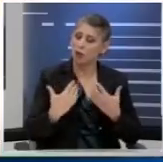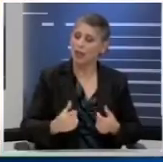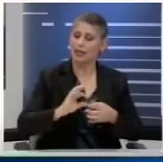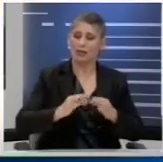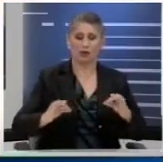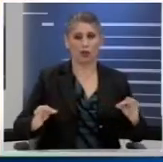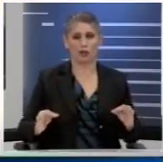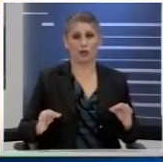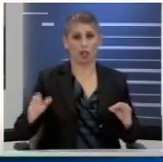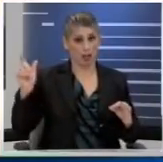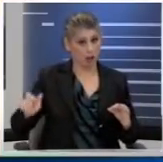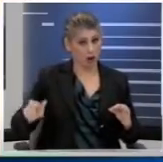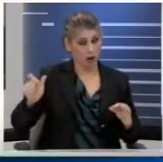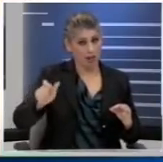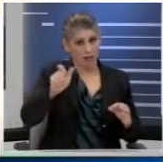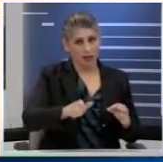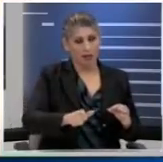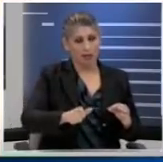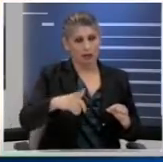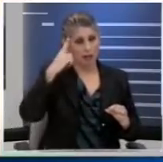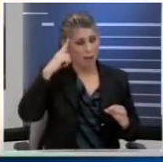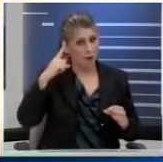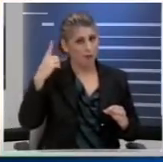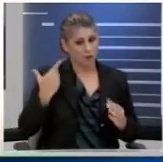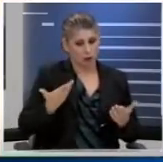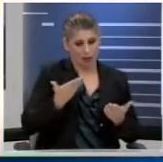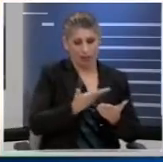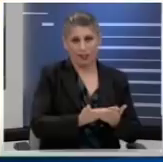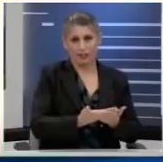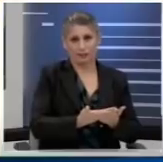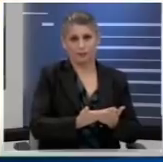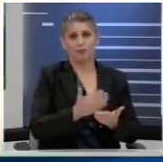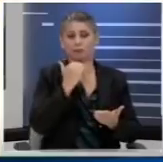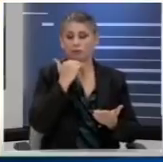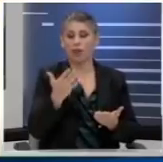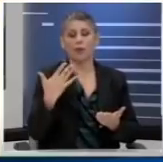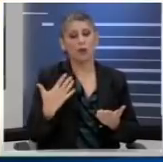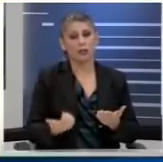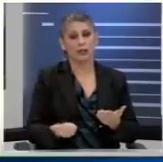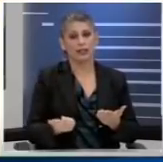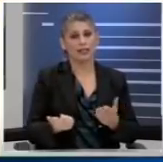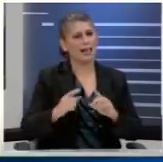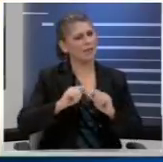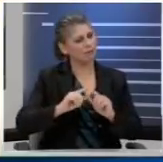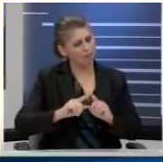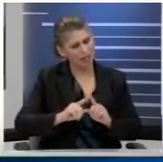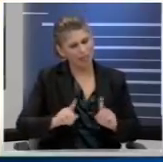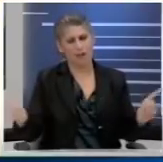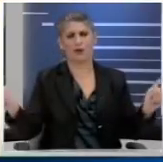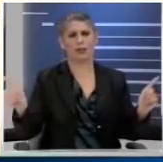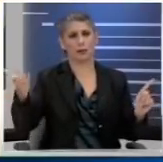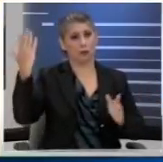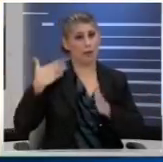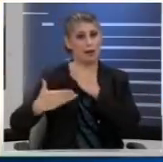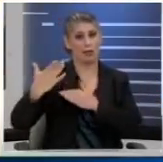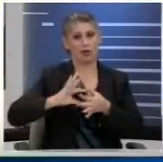του και ο καθένας οι απόψεις τις οποίες καταθέτει δεν μπορεί να είναι ξέχωρες από το παρελθόν